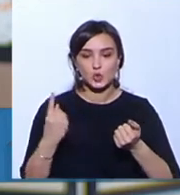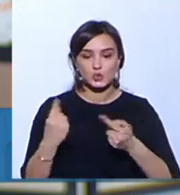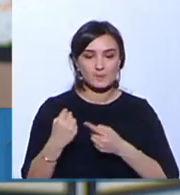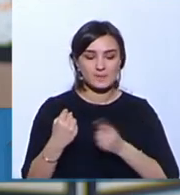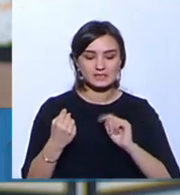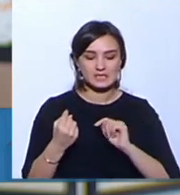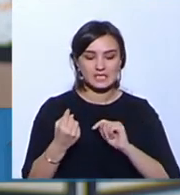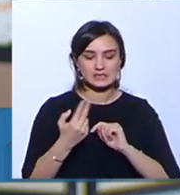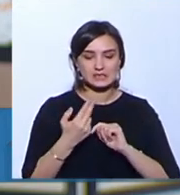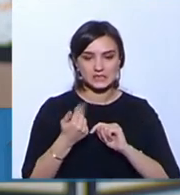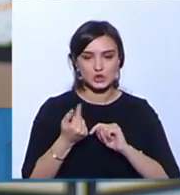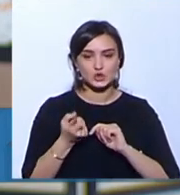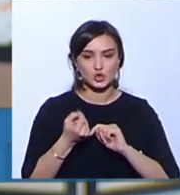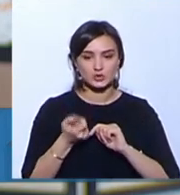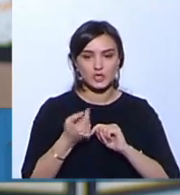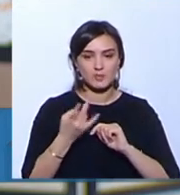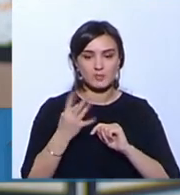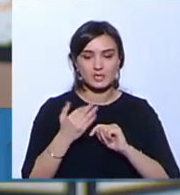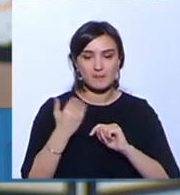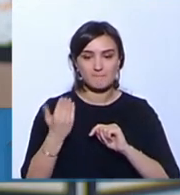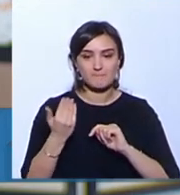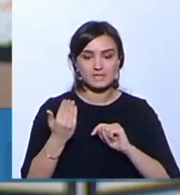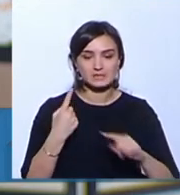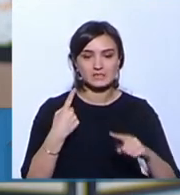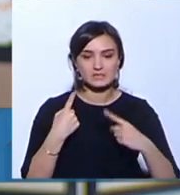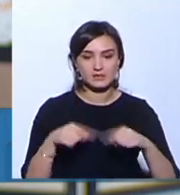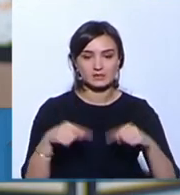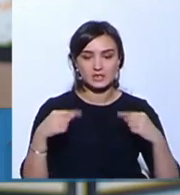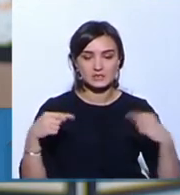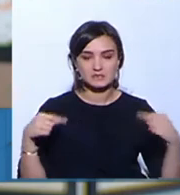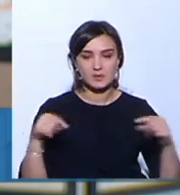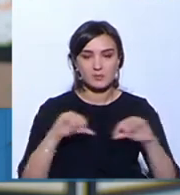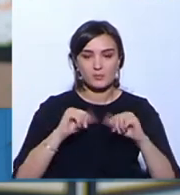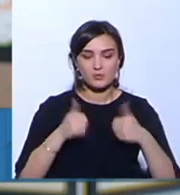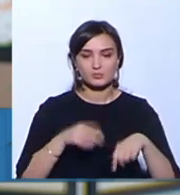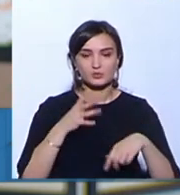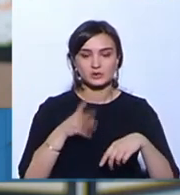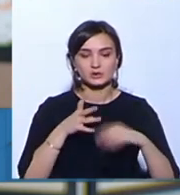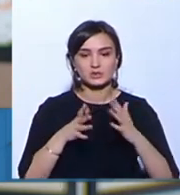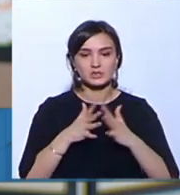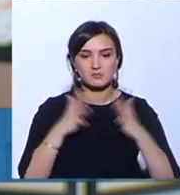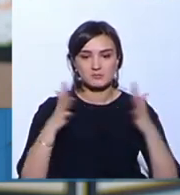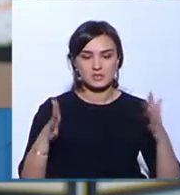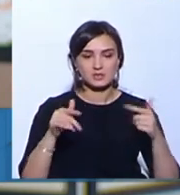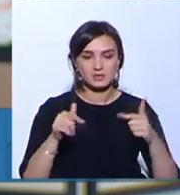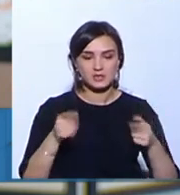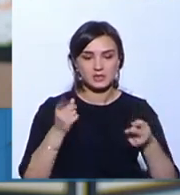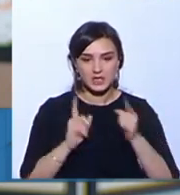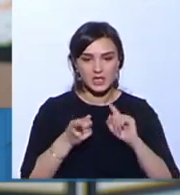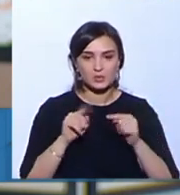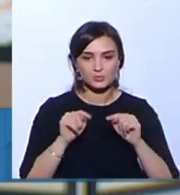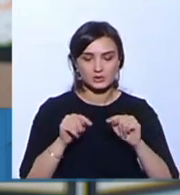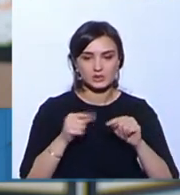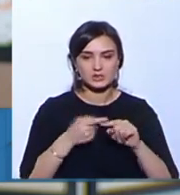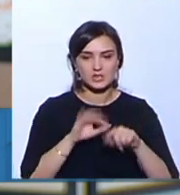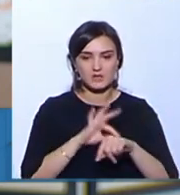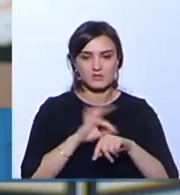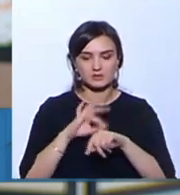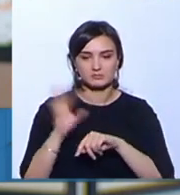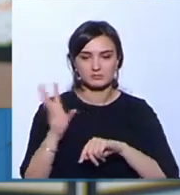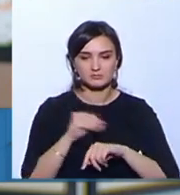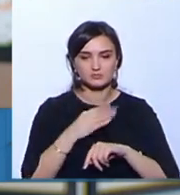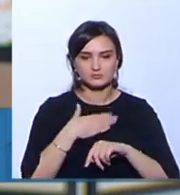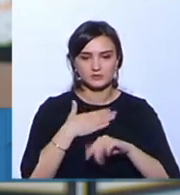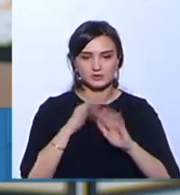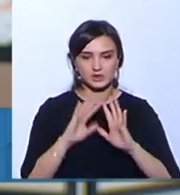მათგანი კია ცოტა, მაგრამ მათი სხვადასხვა ტიპი 4000-ზე მეტია. რეალურად ეს დაავადებები